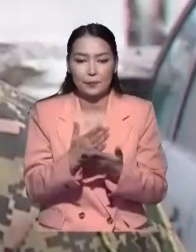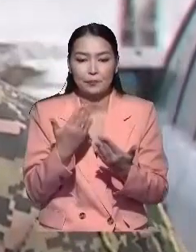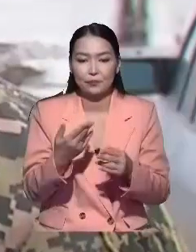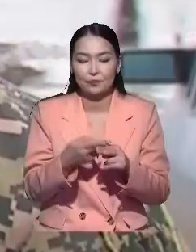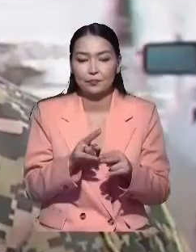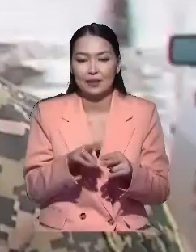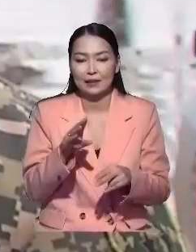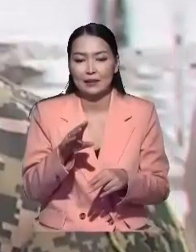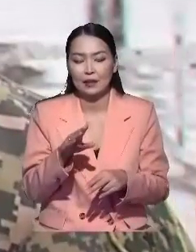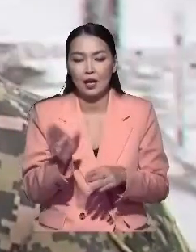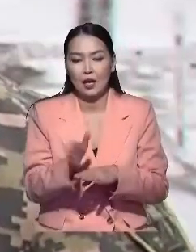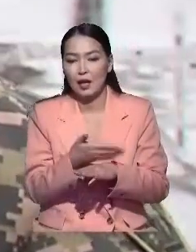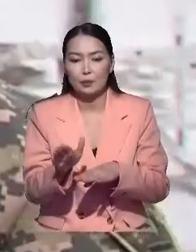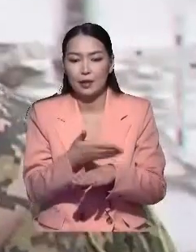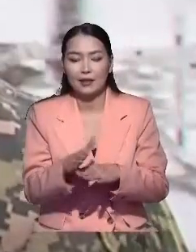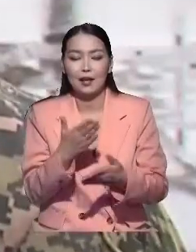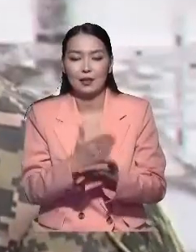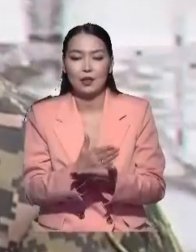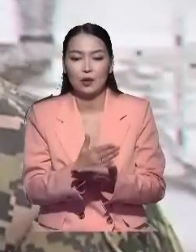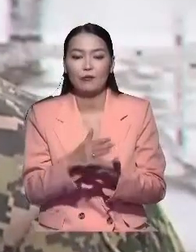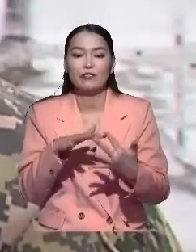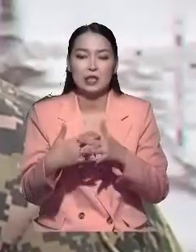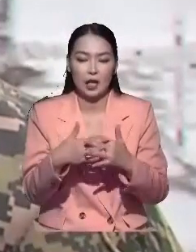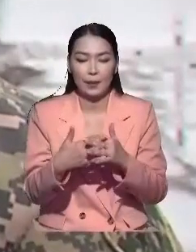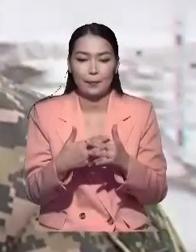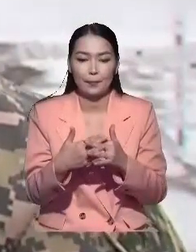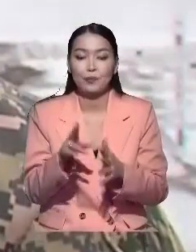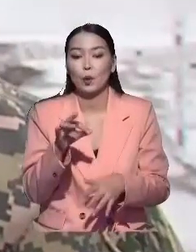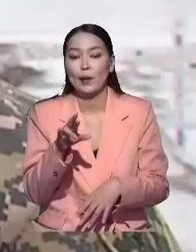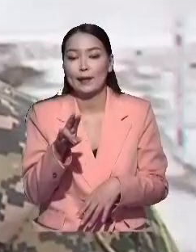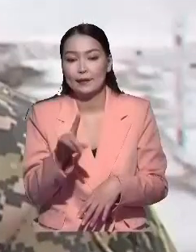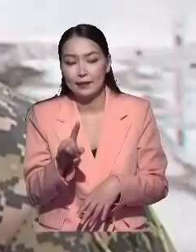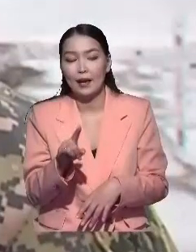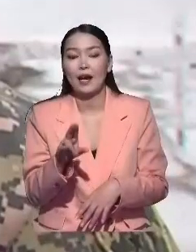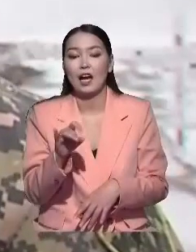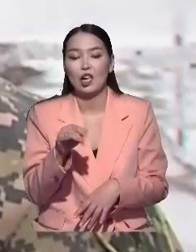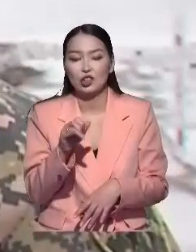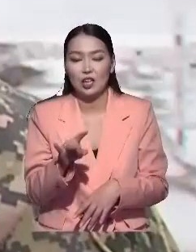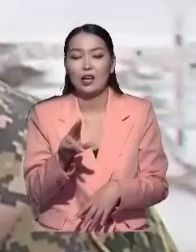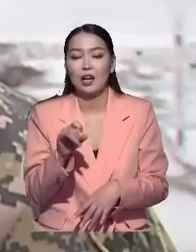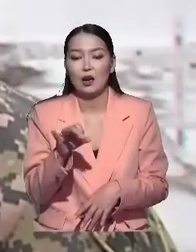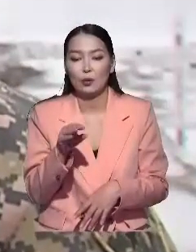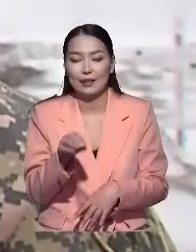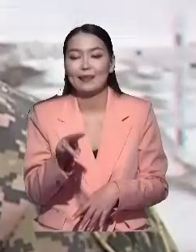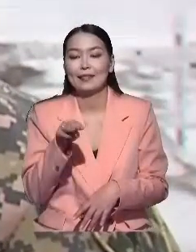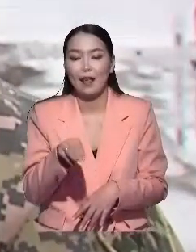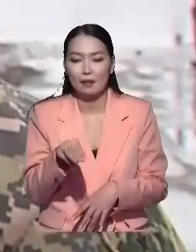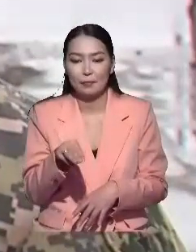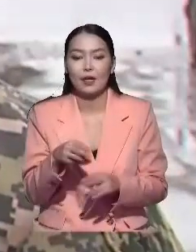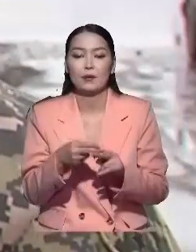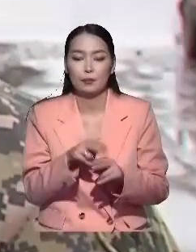нас распределены в селе Коянды, Харажар, Хараваткель, Талапкер. Также